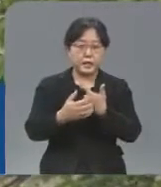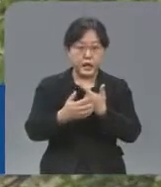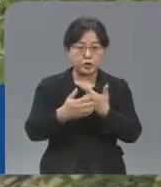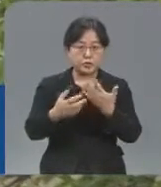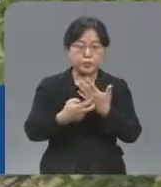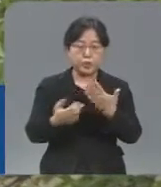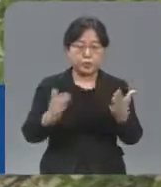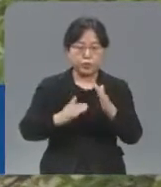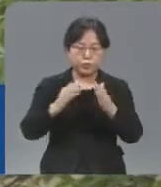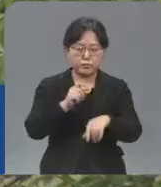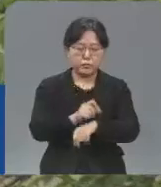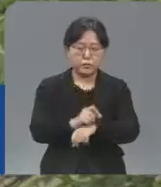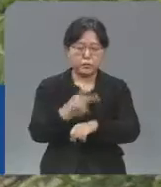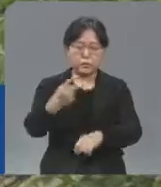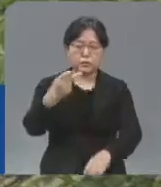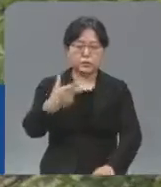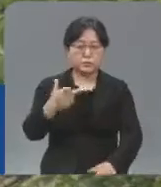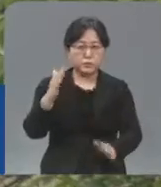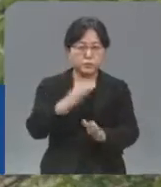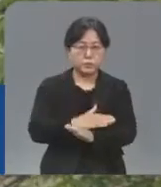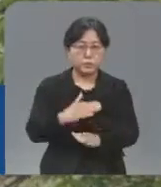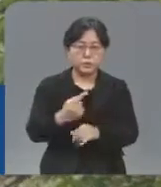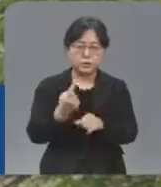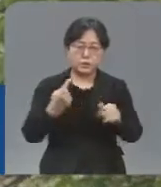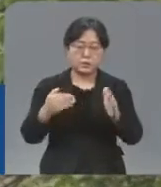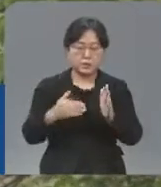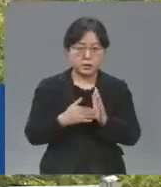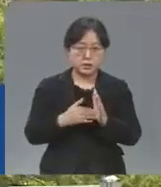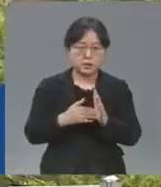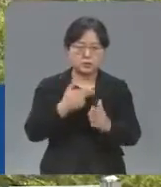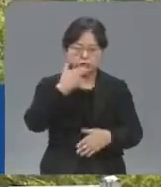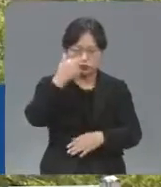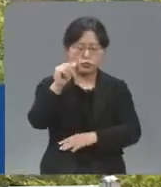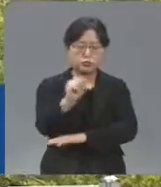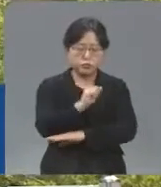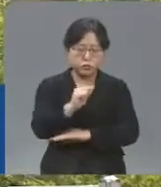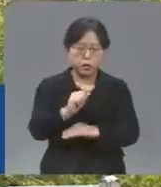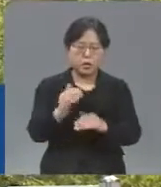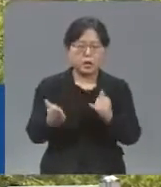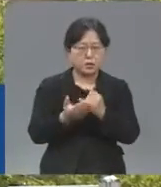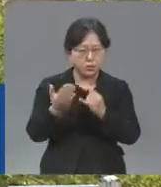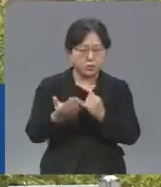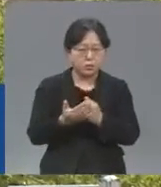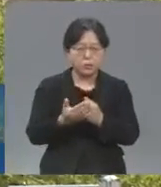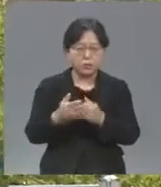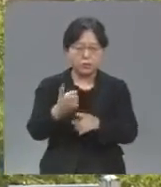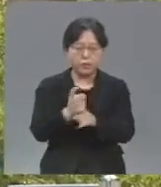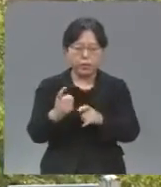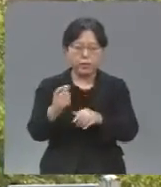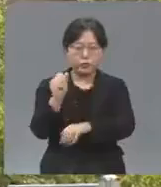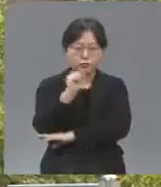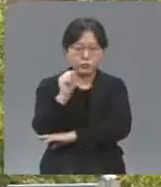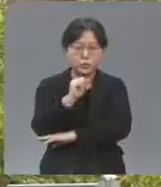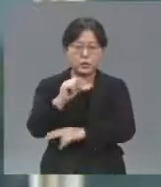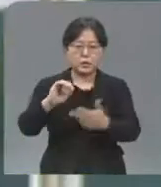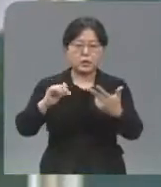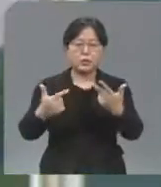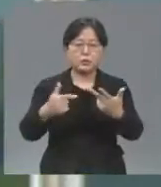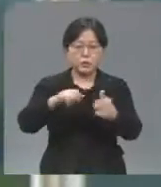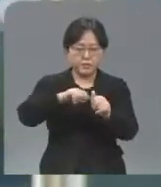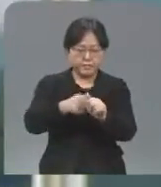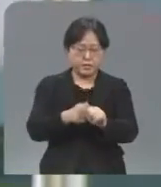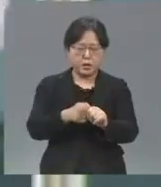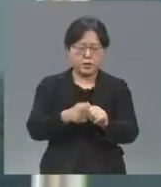국립나주병원 공무원들이 지난 2017년부터 지난해까지 음주운전과 성희롱, 보복운전 등으로 모두